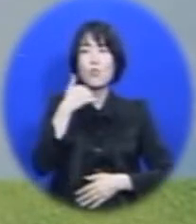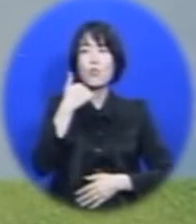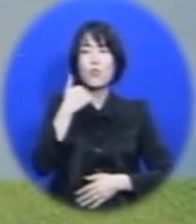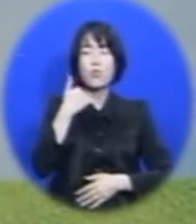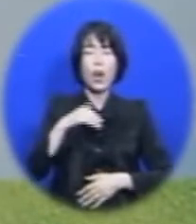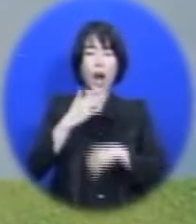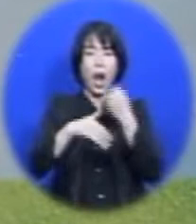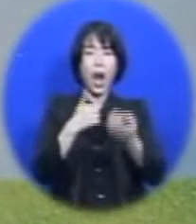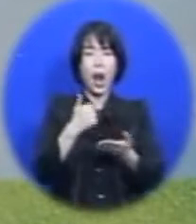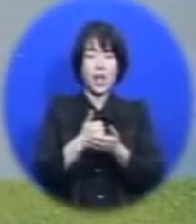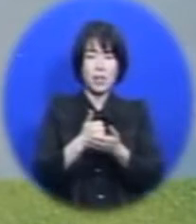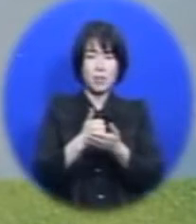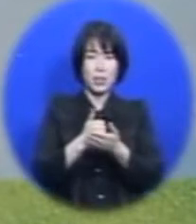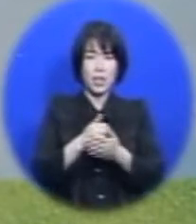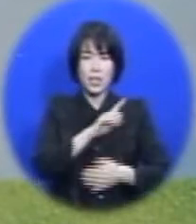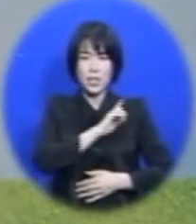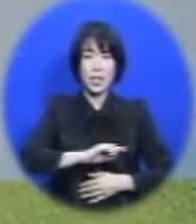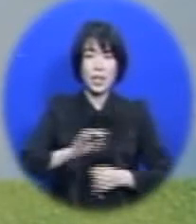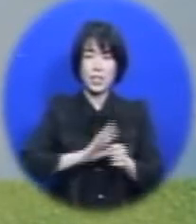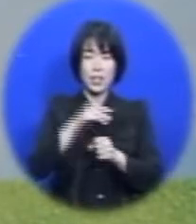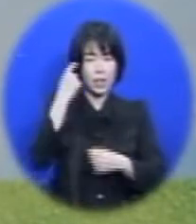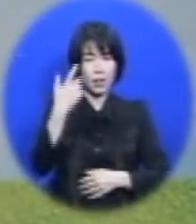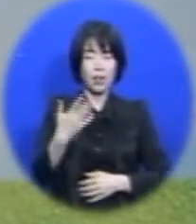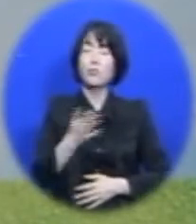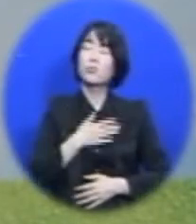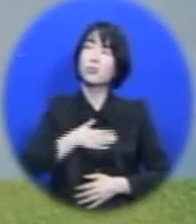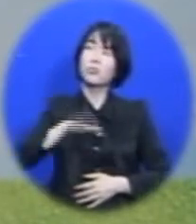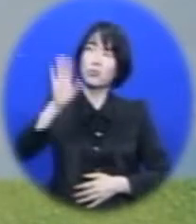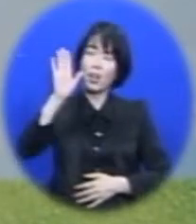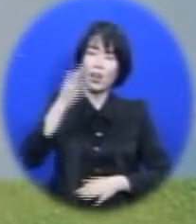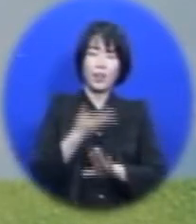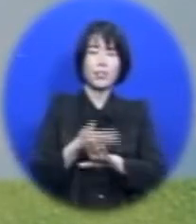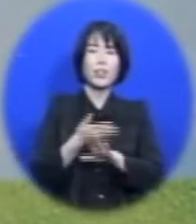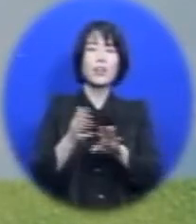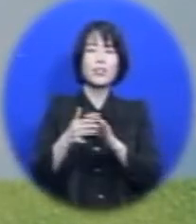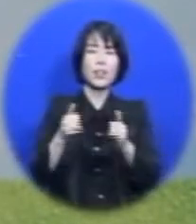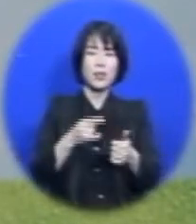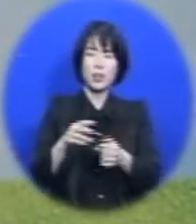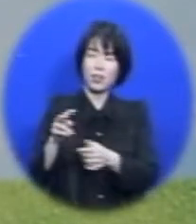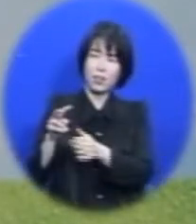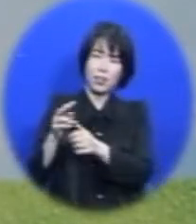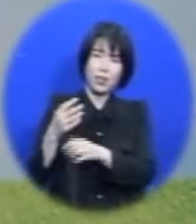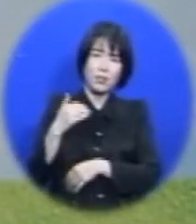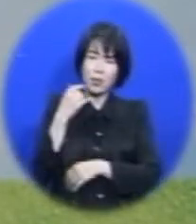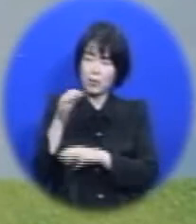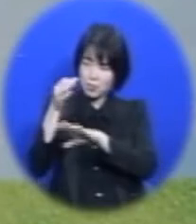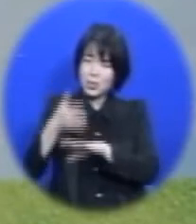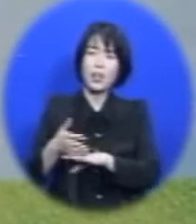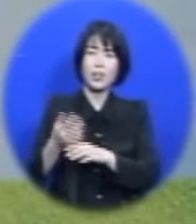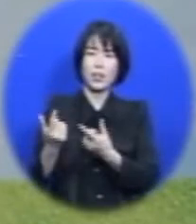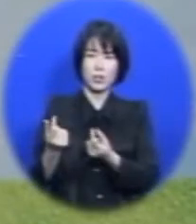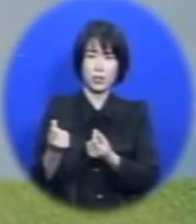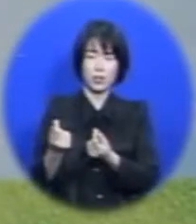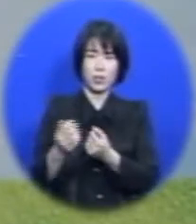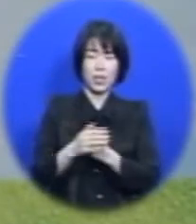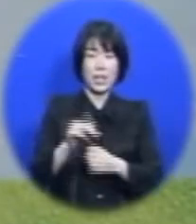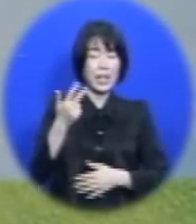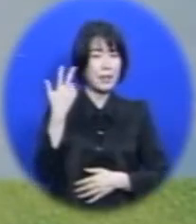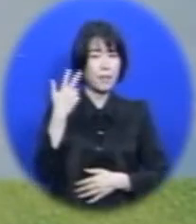가장 사랑하실까? 나지. 다른 사람에게 미안할 정도라니까. 지난 연예인